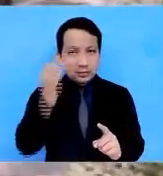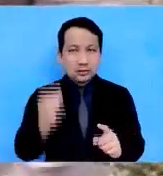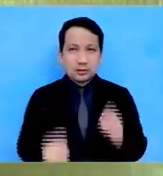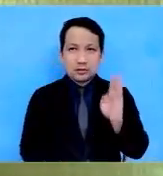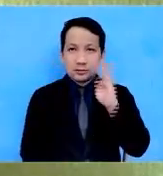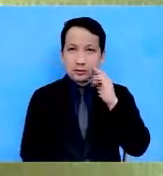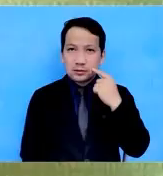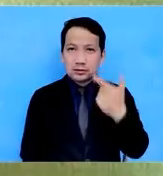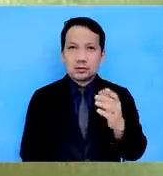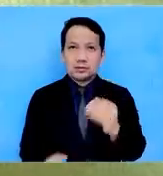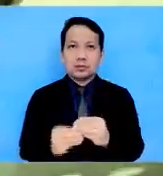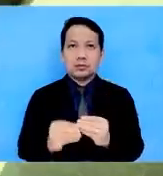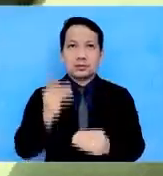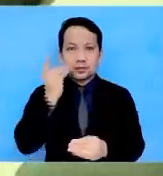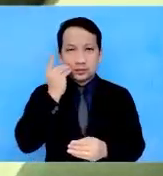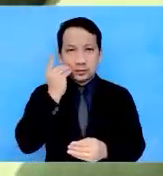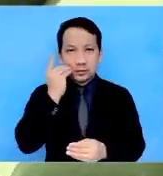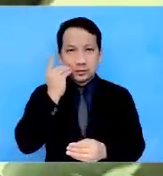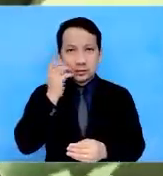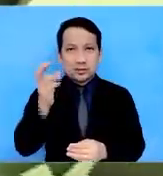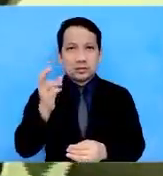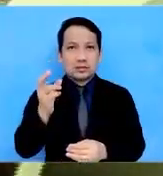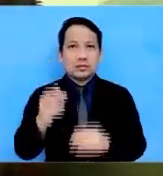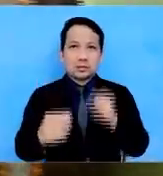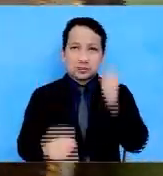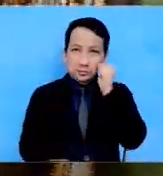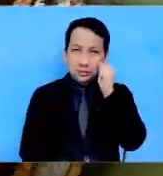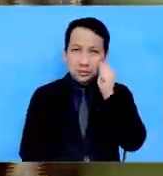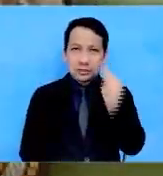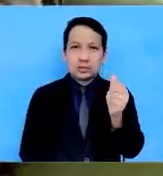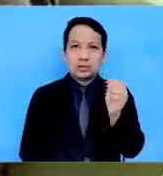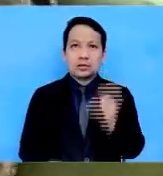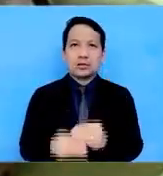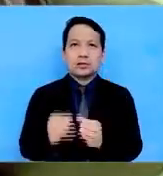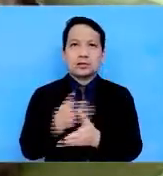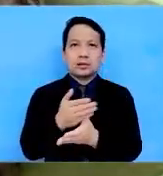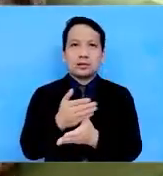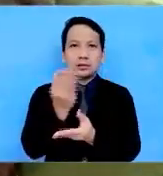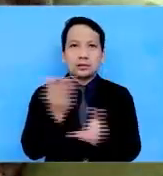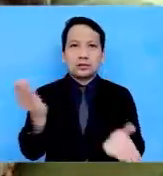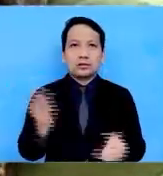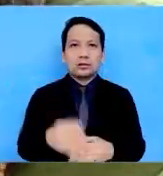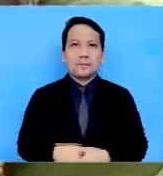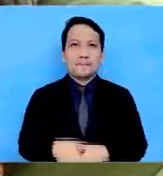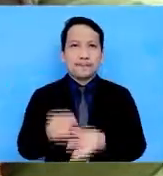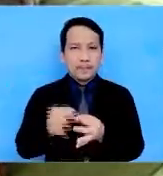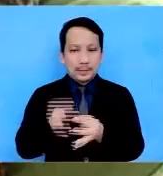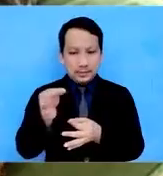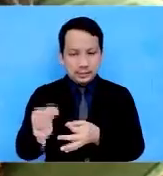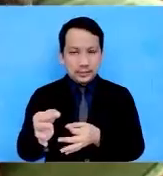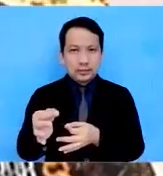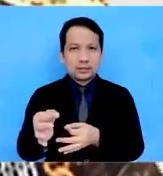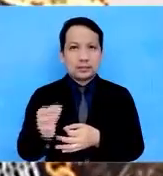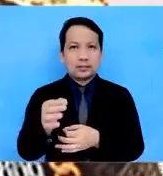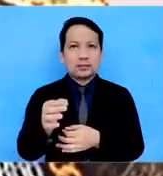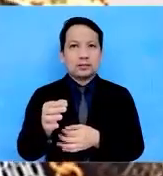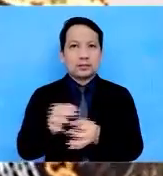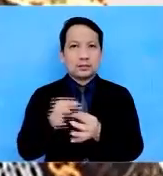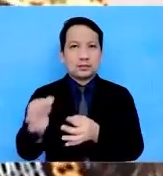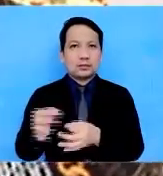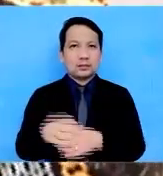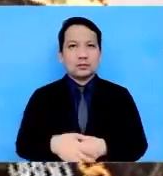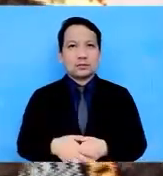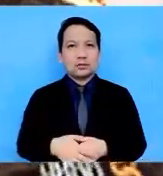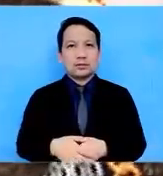Geisler, Dempos Romana at Sofia Andres. Masaya niyang ibinalita, extended ang The Iron Heart. Totoo talaga